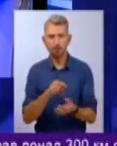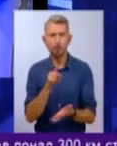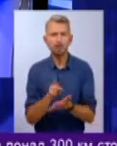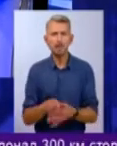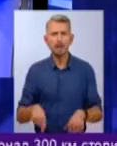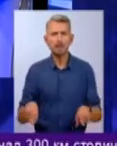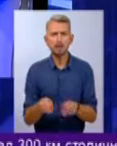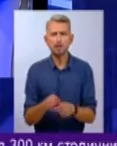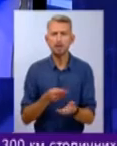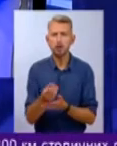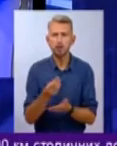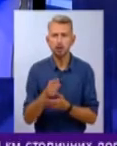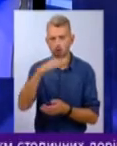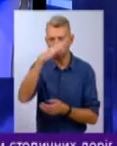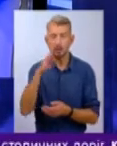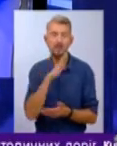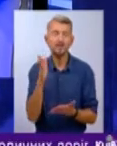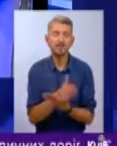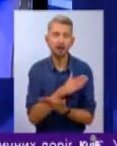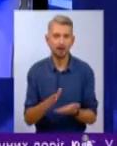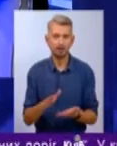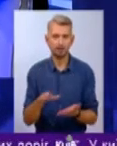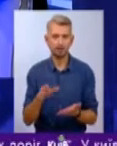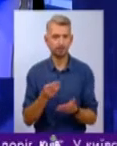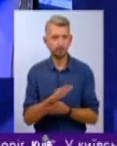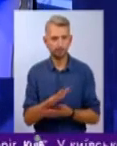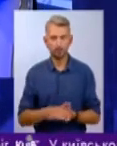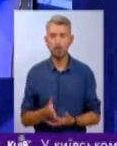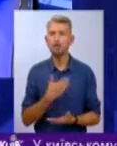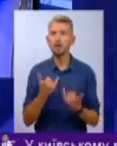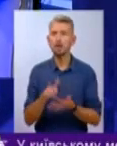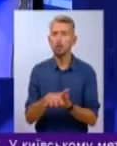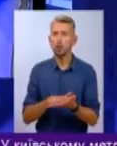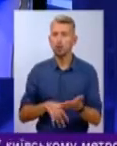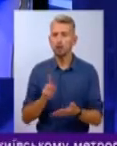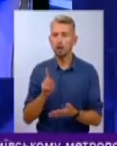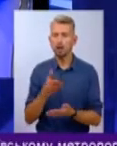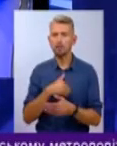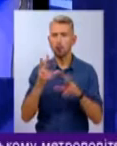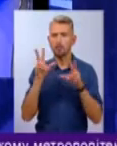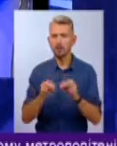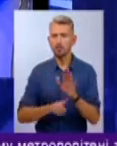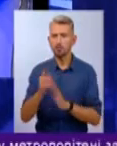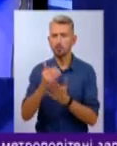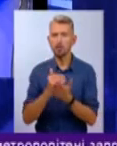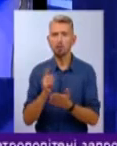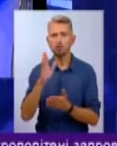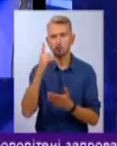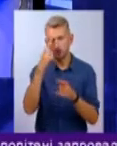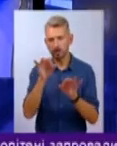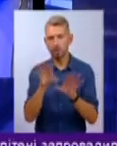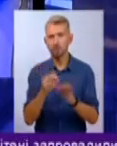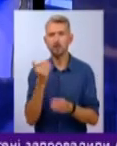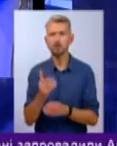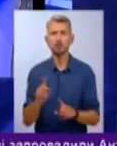фінансувати, щоб батьки взагалі... Зрозуміло. Ми зараз продовжимо, але Ми обіцяли на початку програми, що будемо інформувати вас